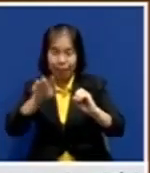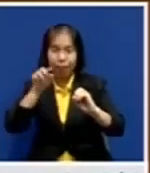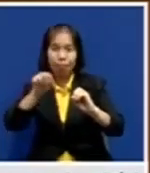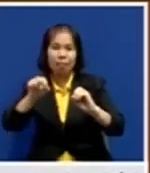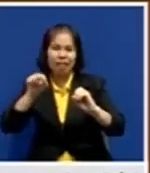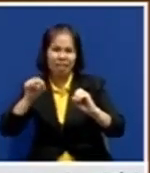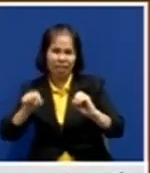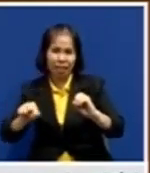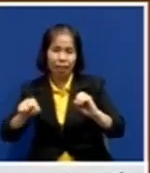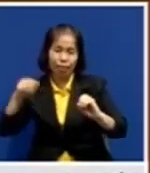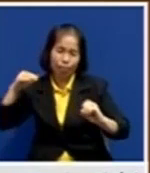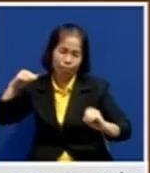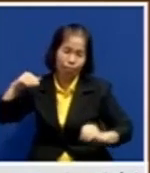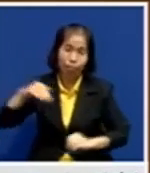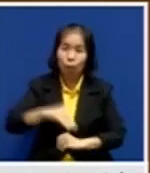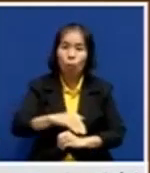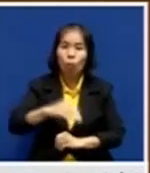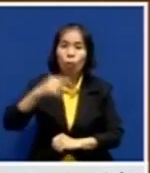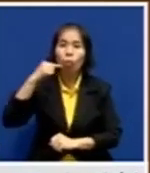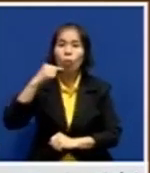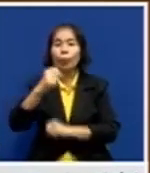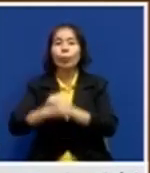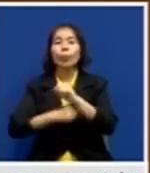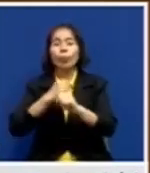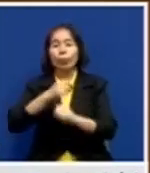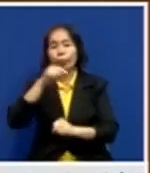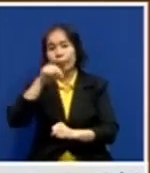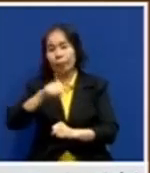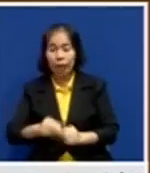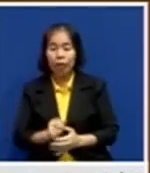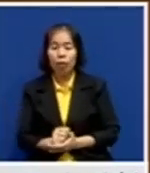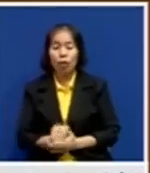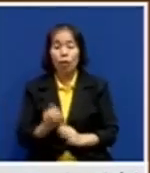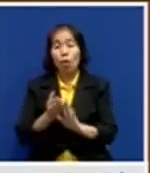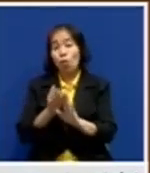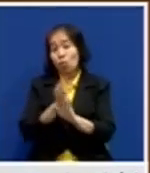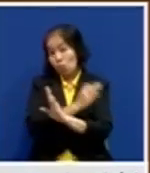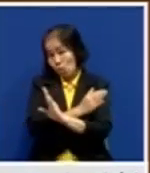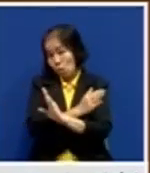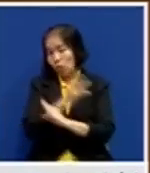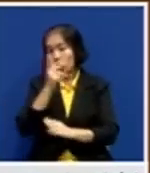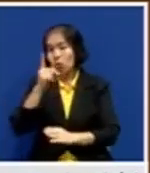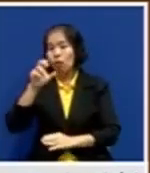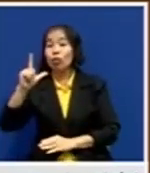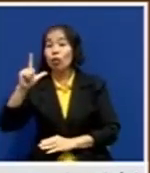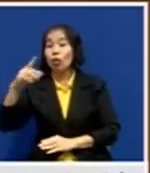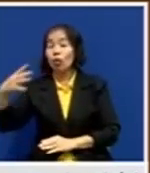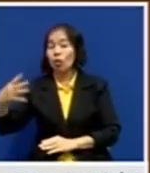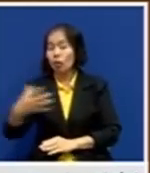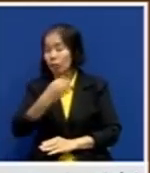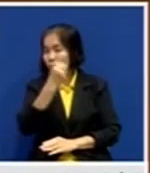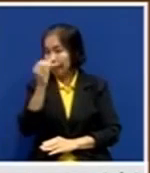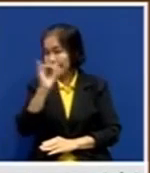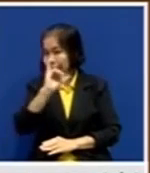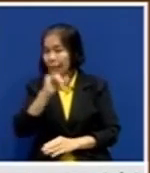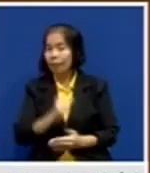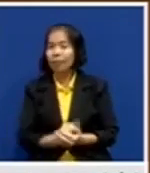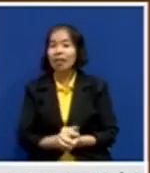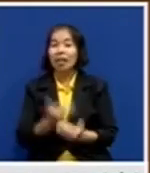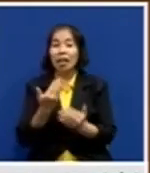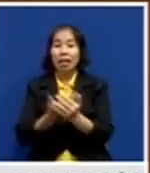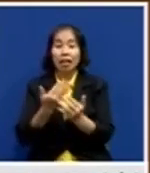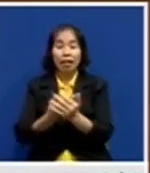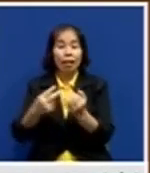1ของปี57ก่อนที่คสช.จะเข้ามาเงินเฟ้อนี่ต่ำกว่า0น